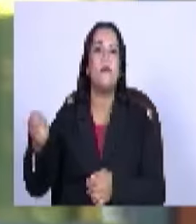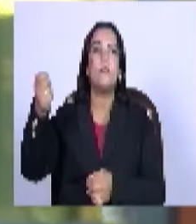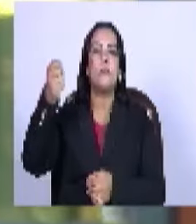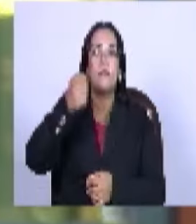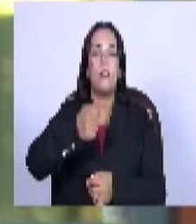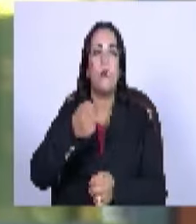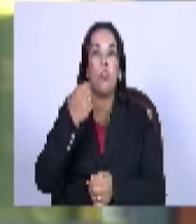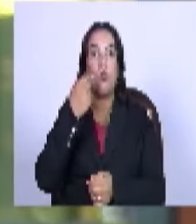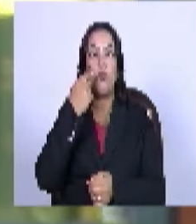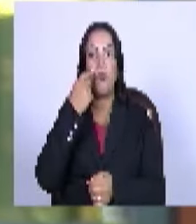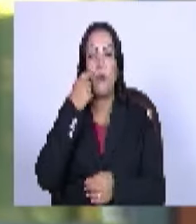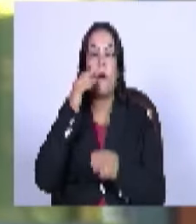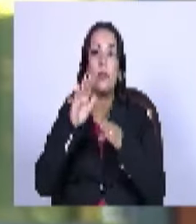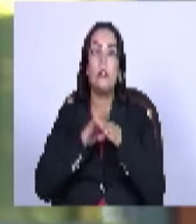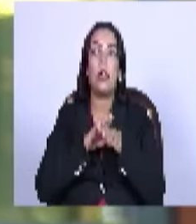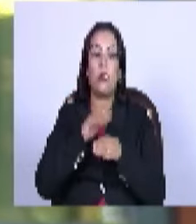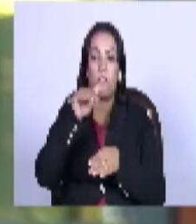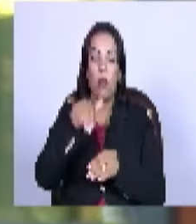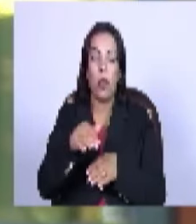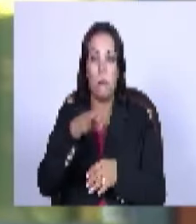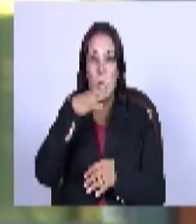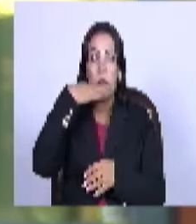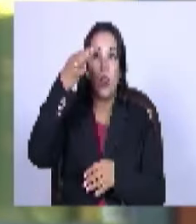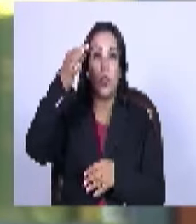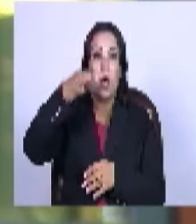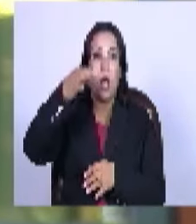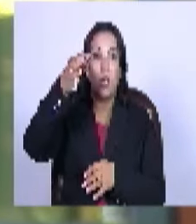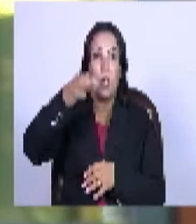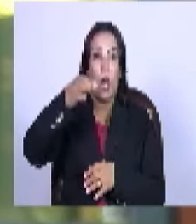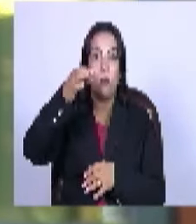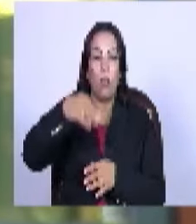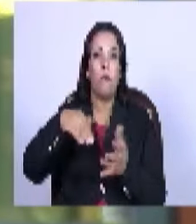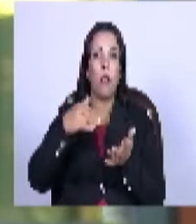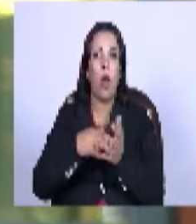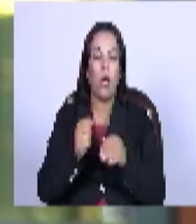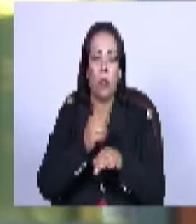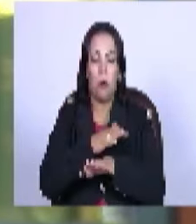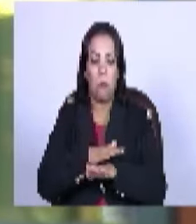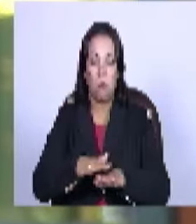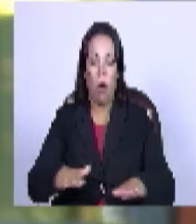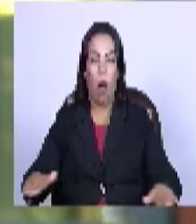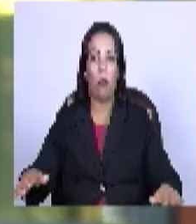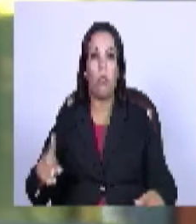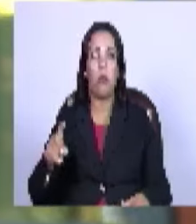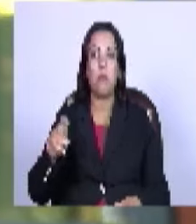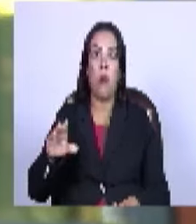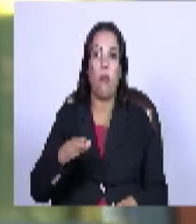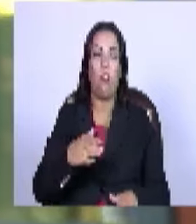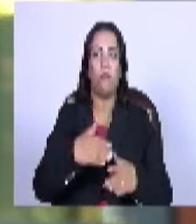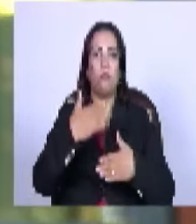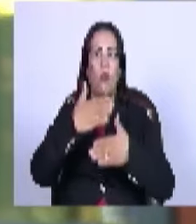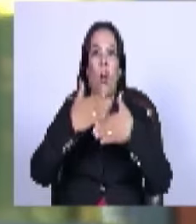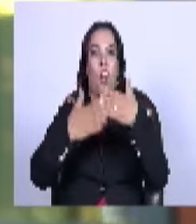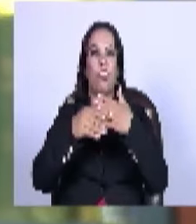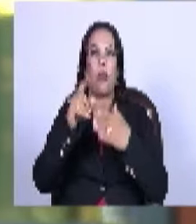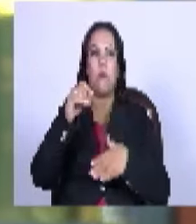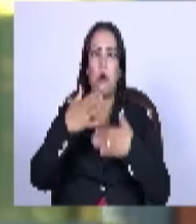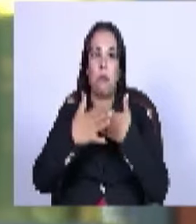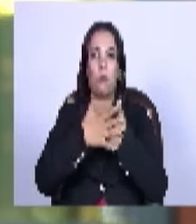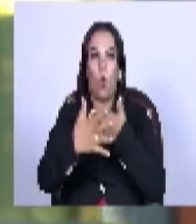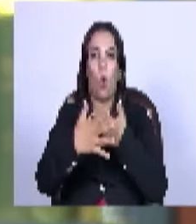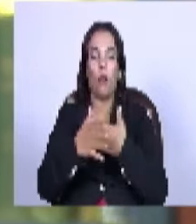بيلاقي ان هي بتسيب تاثير في الشقه وبتسيب تاثير على الارض بتسيب تاثير في الحيطه فاللي انا عايز